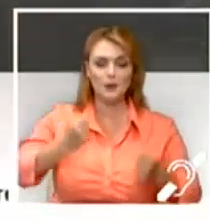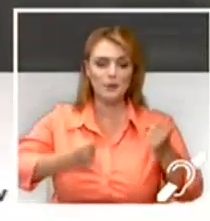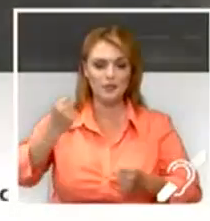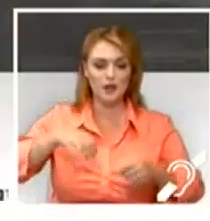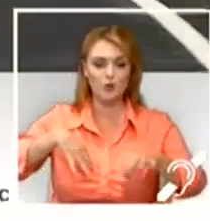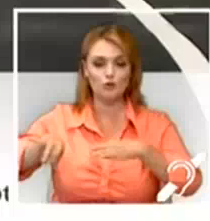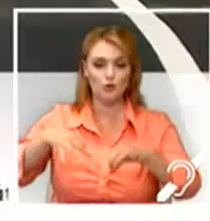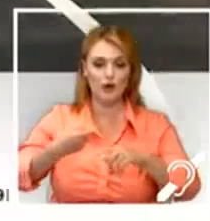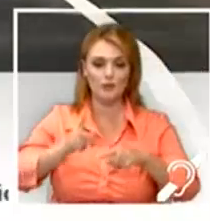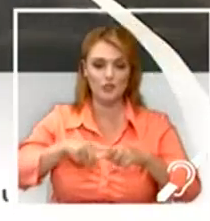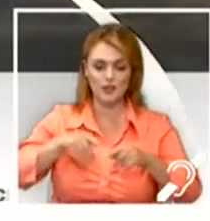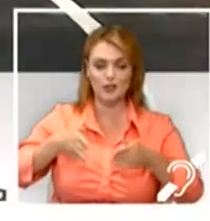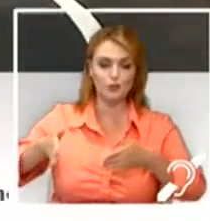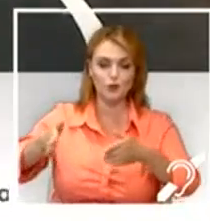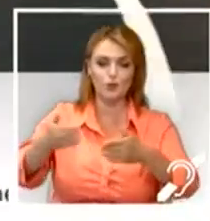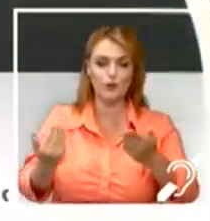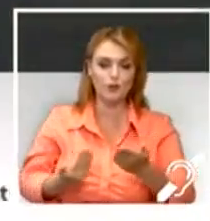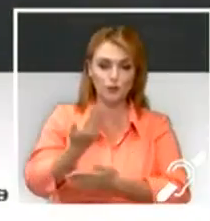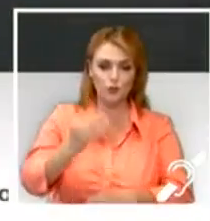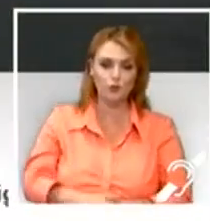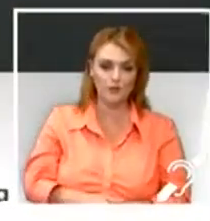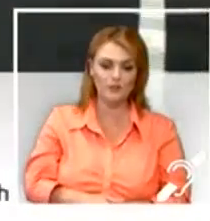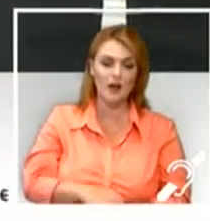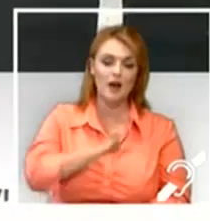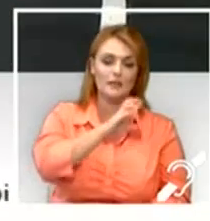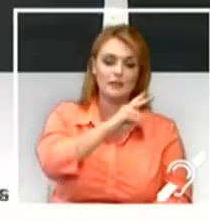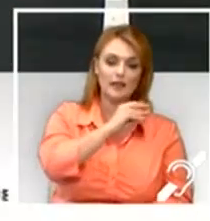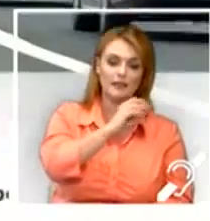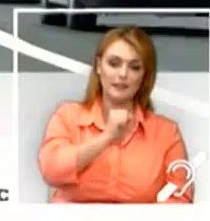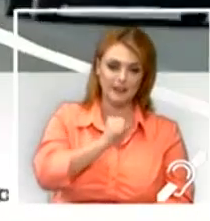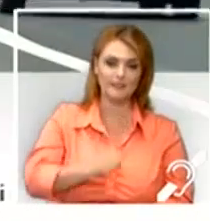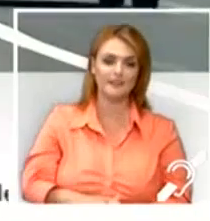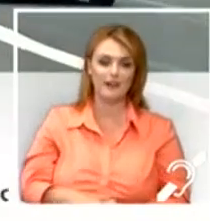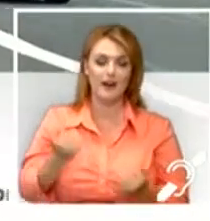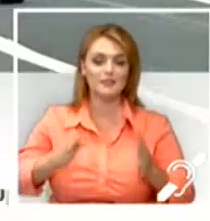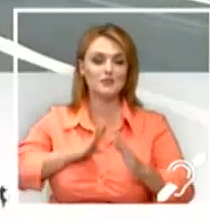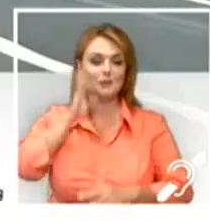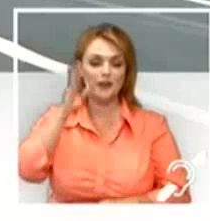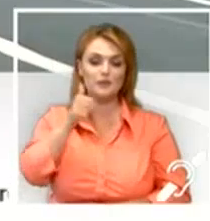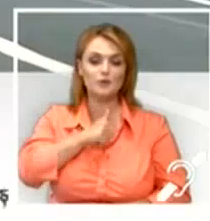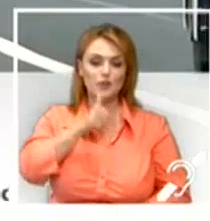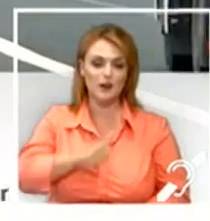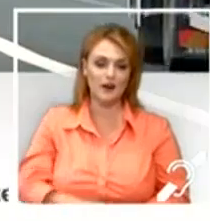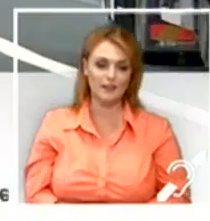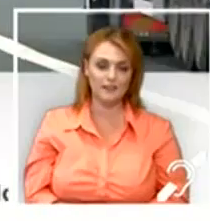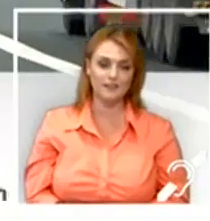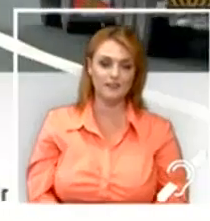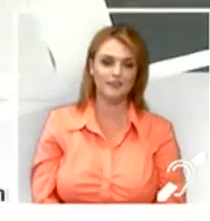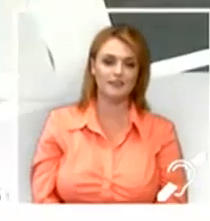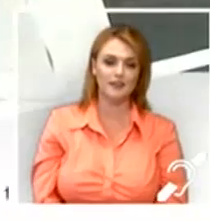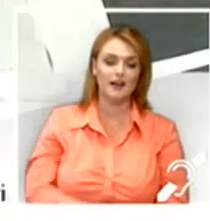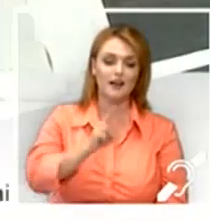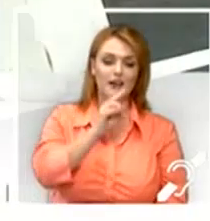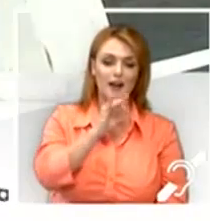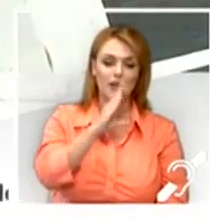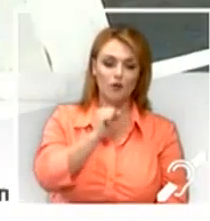circulat pe cei 21 de kilometri noi ai variantei orașului Slatina în această dimineață. Aceștia întregesc tronsonul 2 al drumului expres Craiova-Pitești,